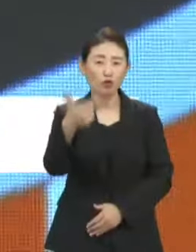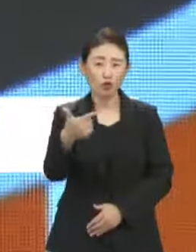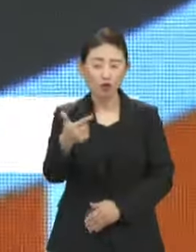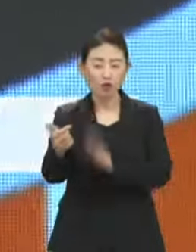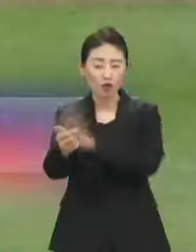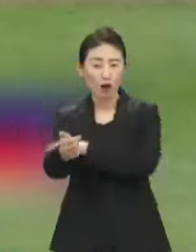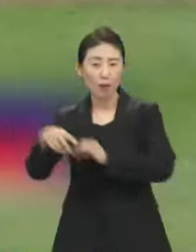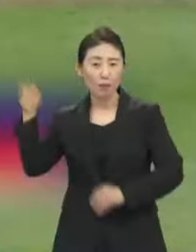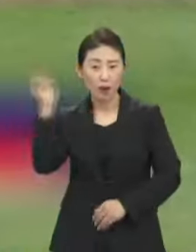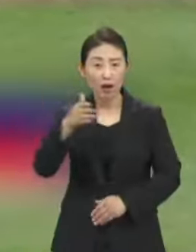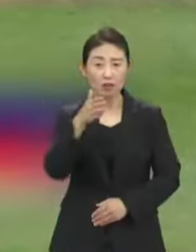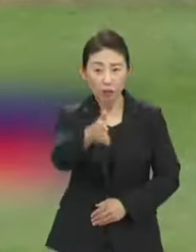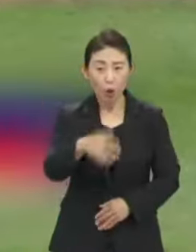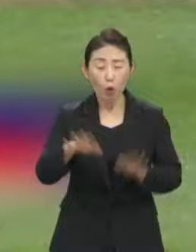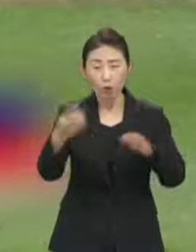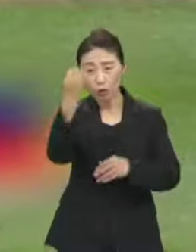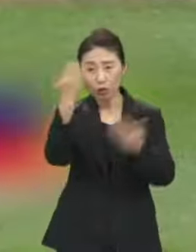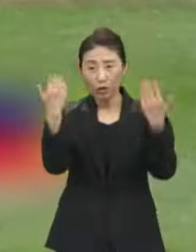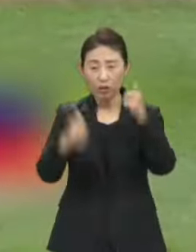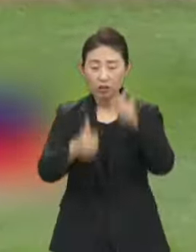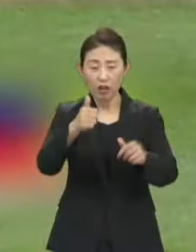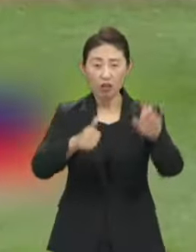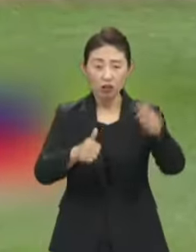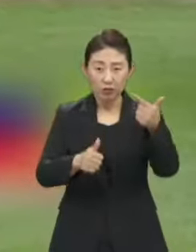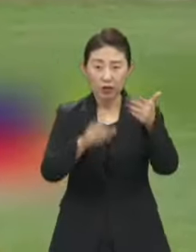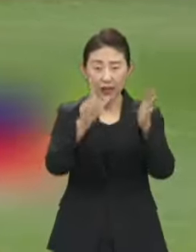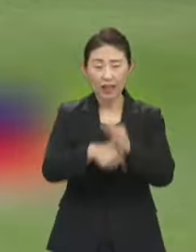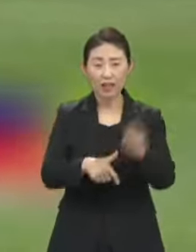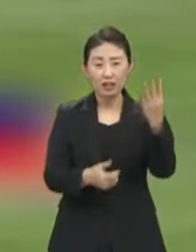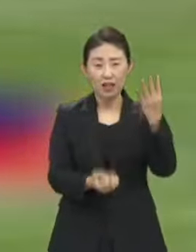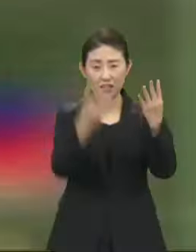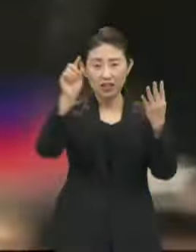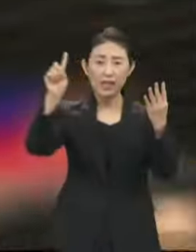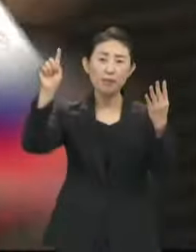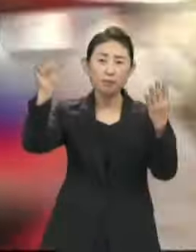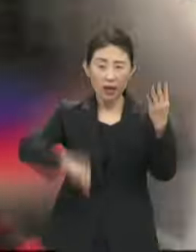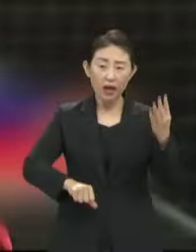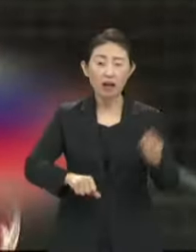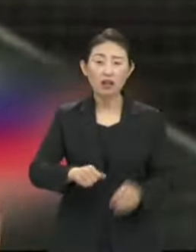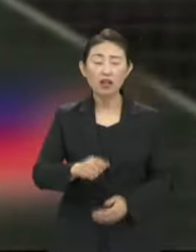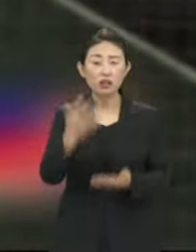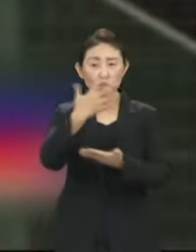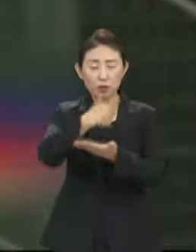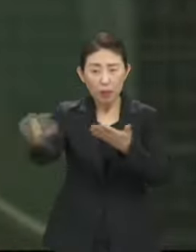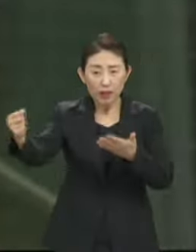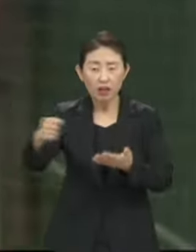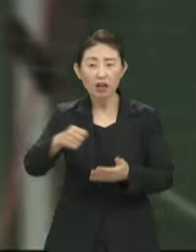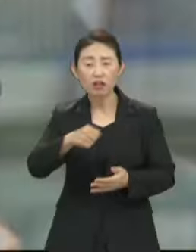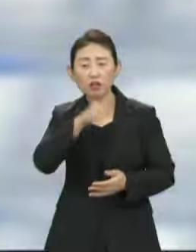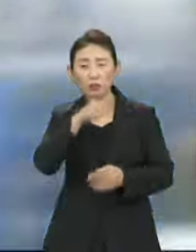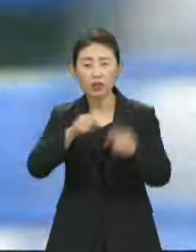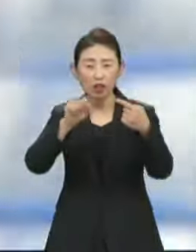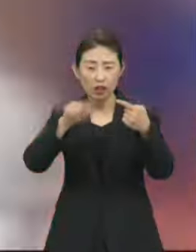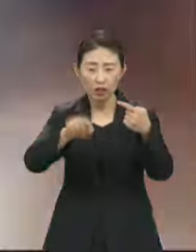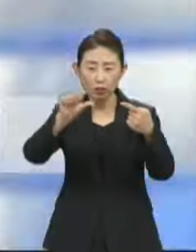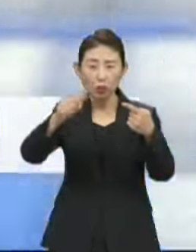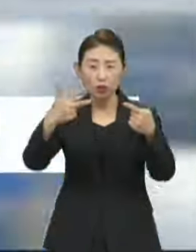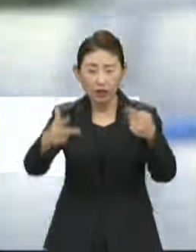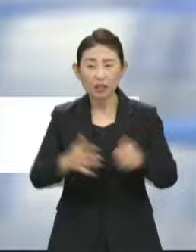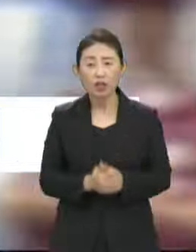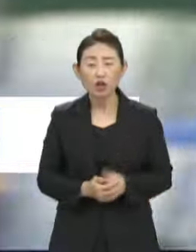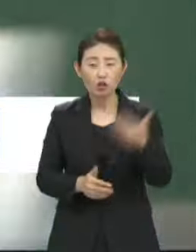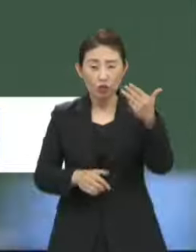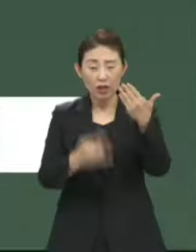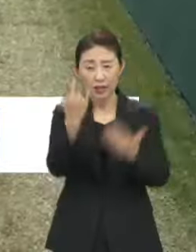파이어볼러. 올해 고교 16경기 성적은 4승 1패, 평균 자책점 1.57, 9이닝당 탈삼진은